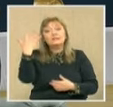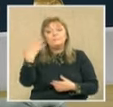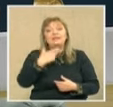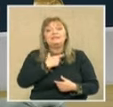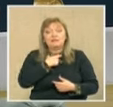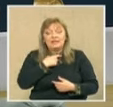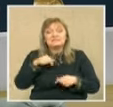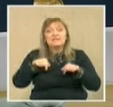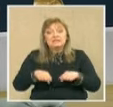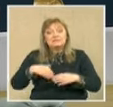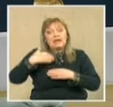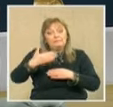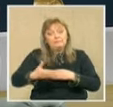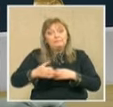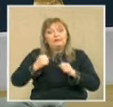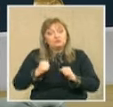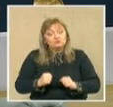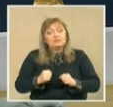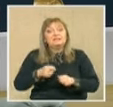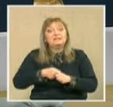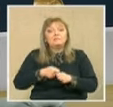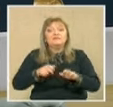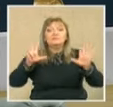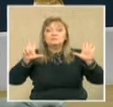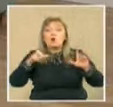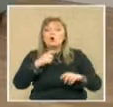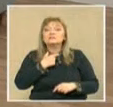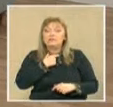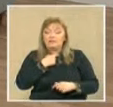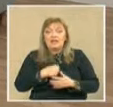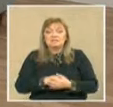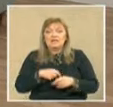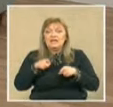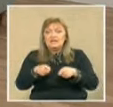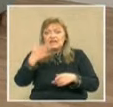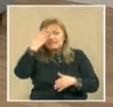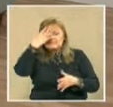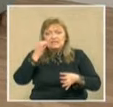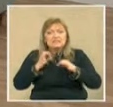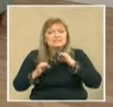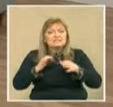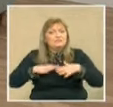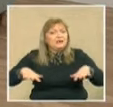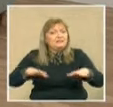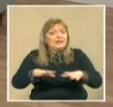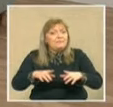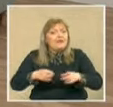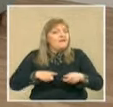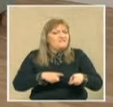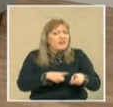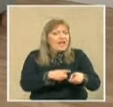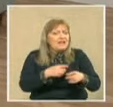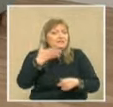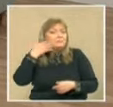първа предстои да направим подобно събитие и за осмокласниците. Тази пандемия влияе ли на желанието на младежите така да се потапят